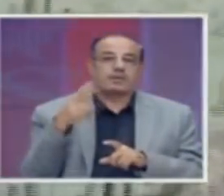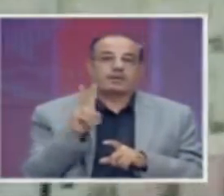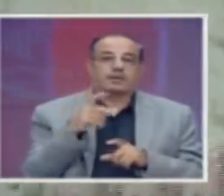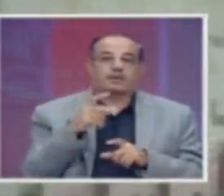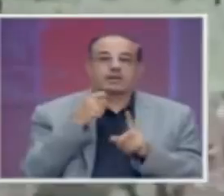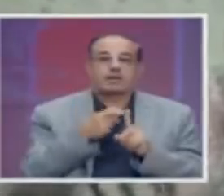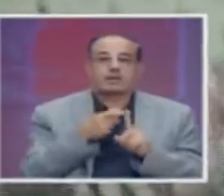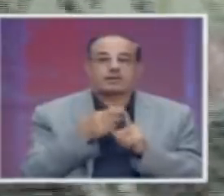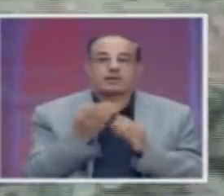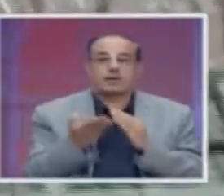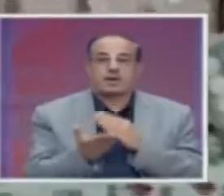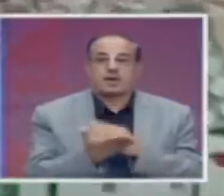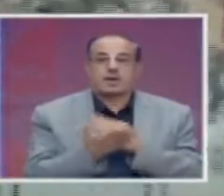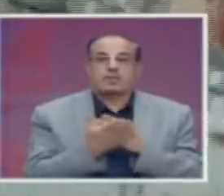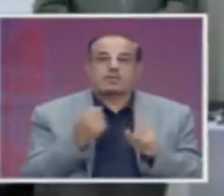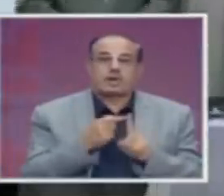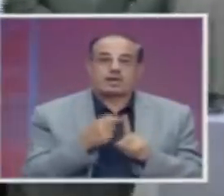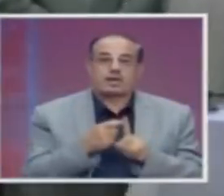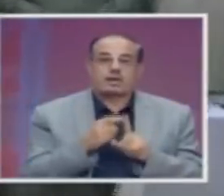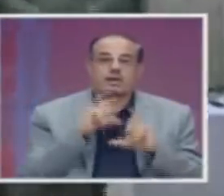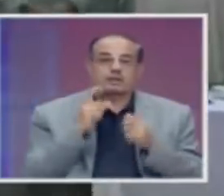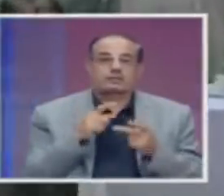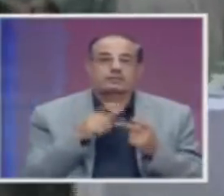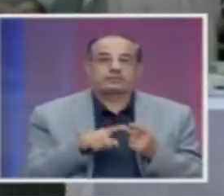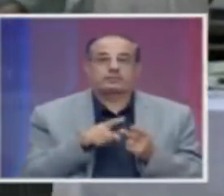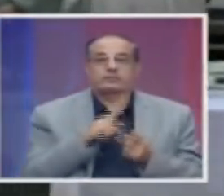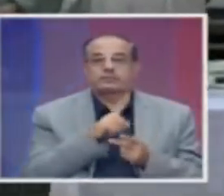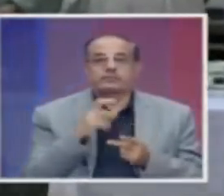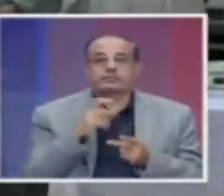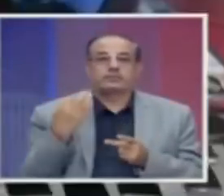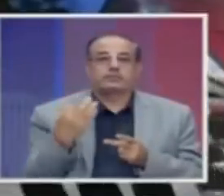1273 قضية إتجار في المواد المخدرة، ضبط خلالها